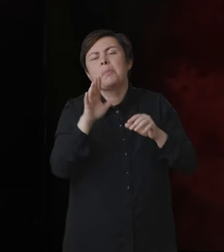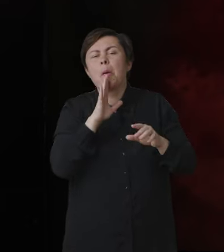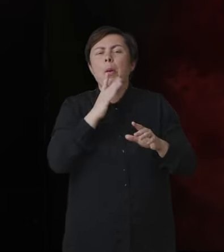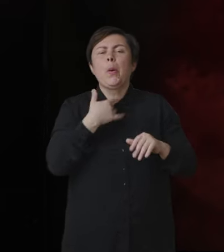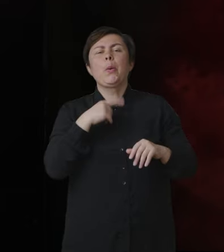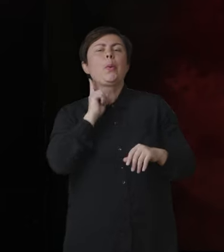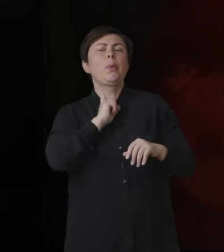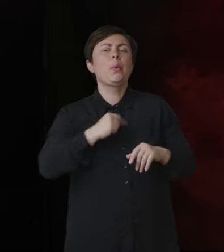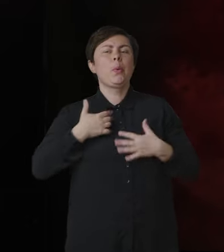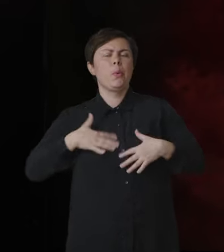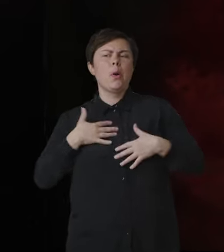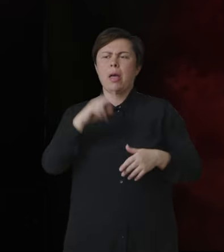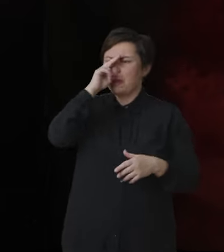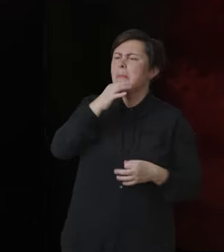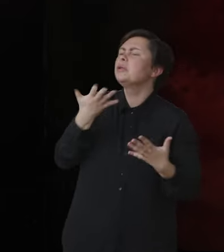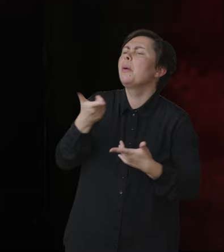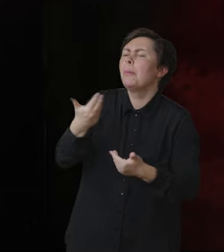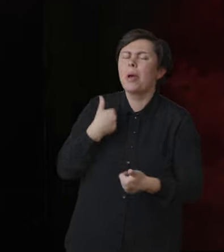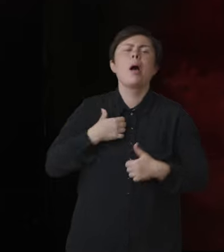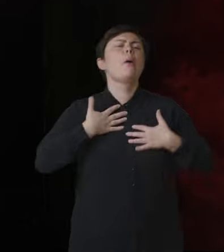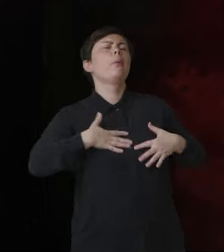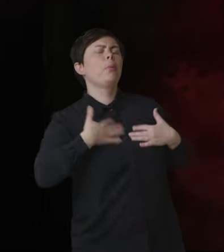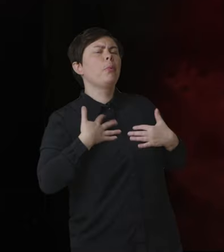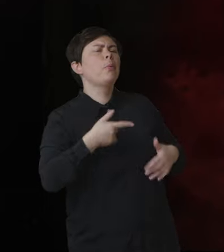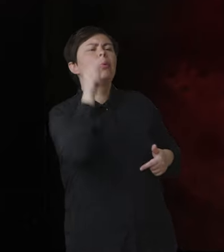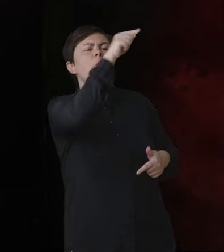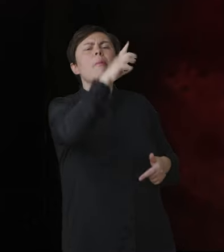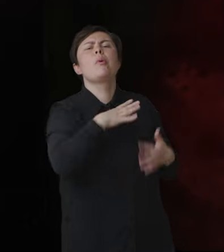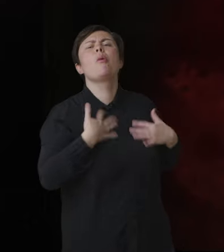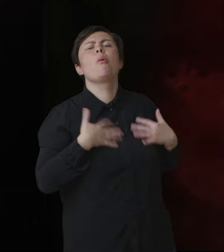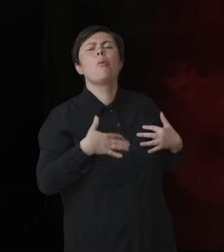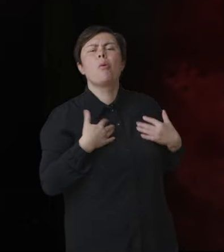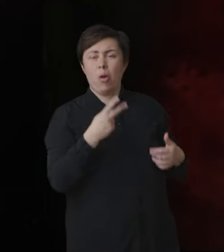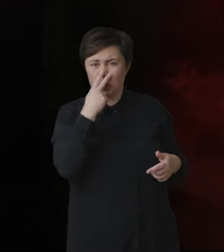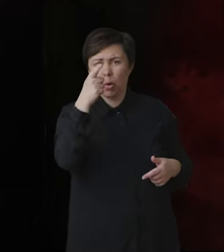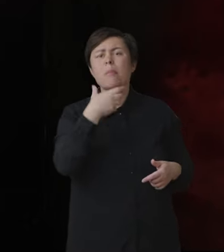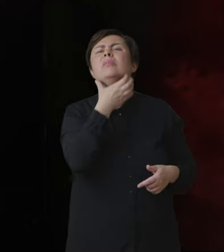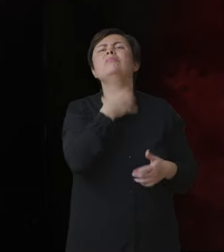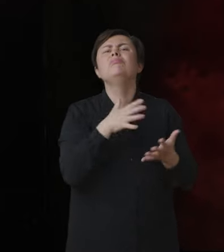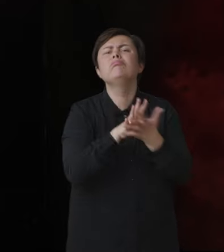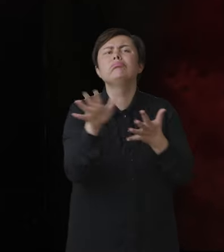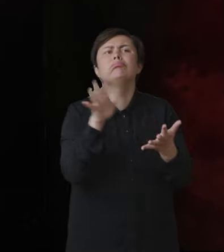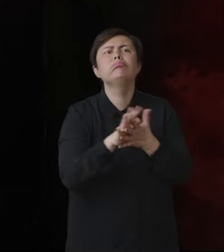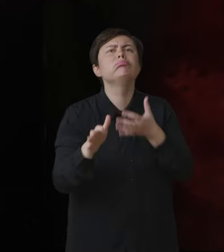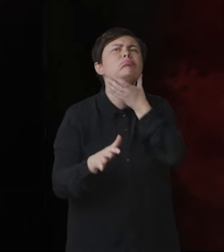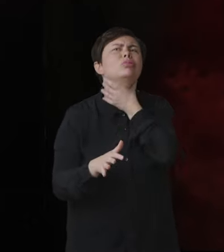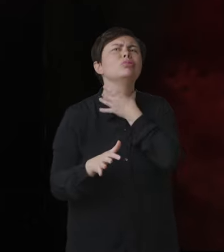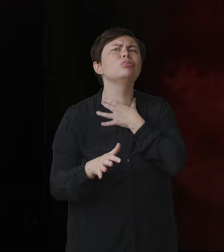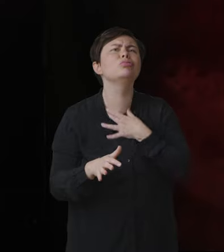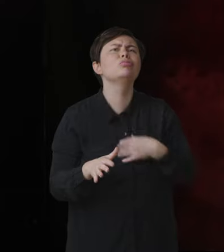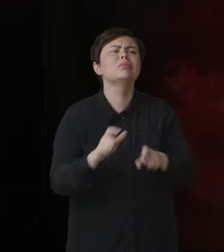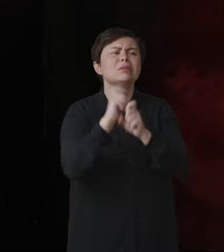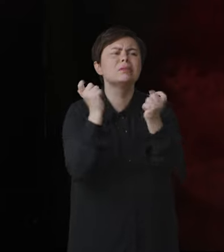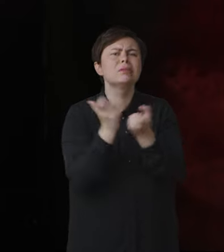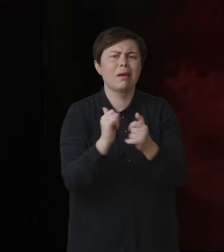łaźni, ojciec mówi, gdzie ty byłeś, a w łaźni byłeś. A zobacz do lustra, jak szyję wygląda. Ja takie miałem tylko zacieki, nie?